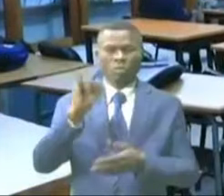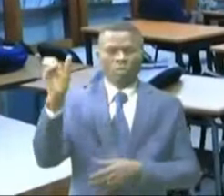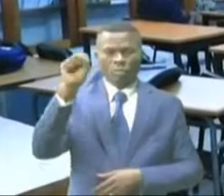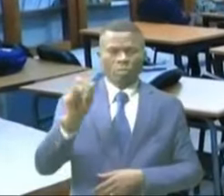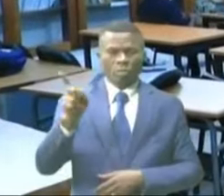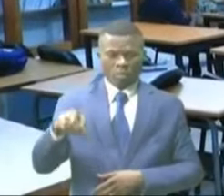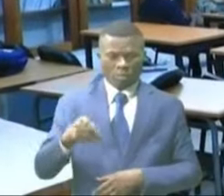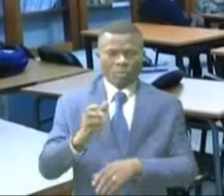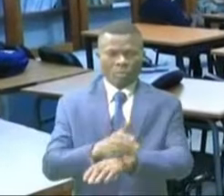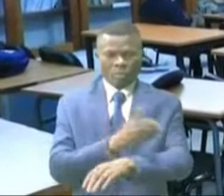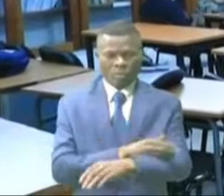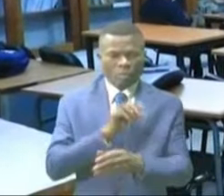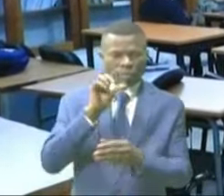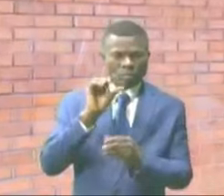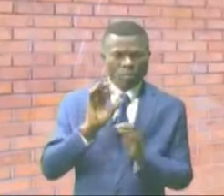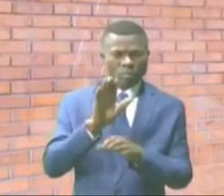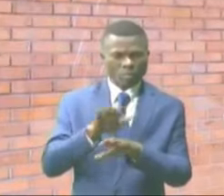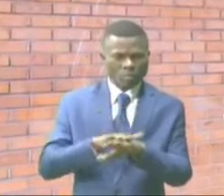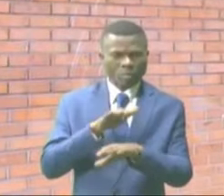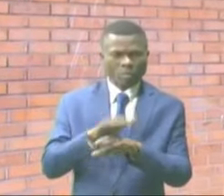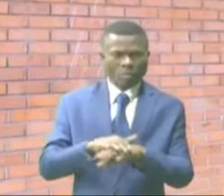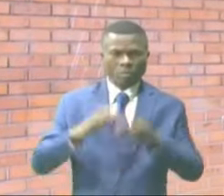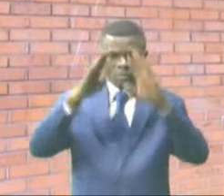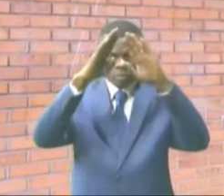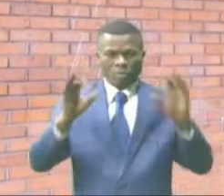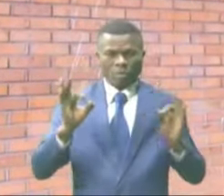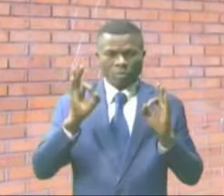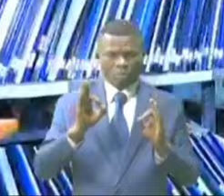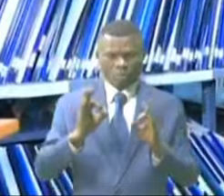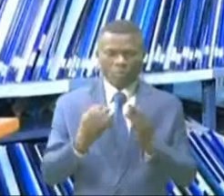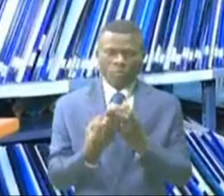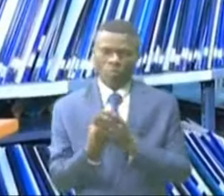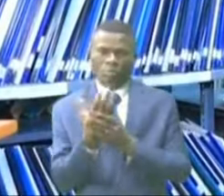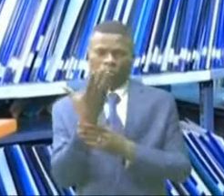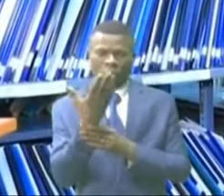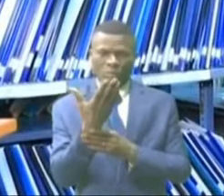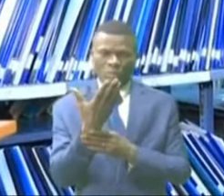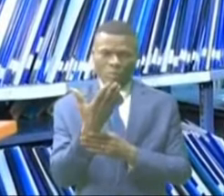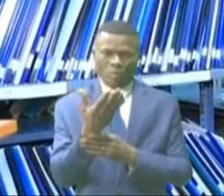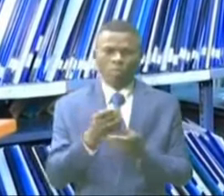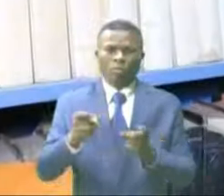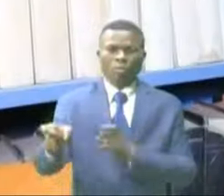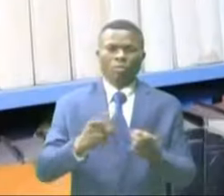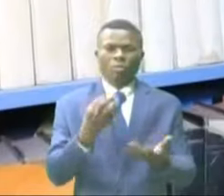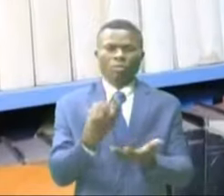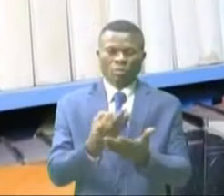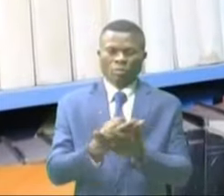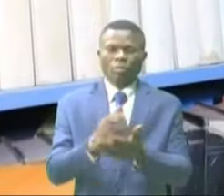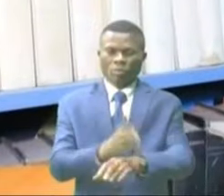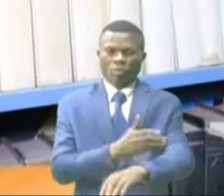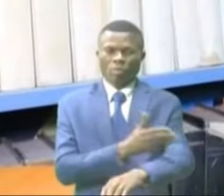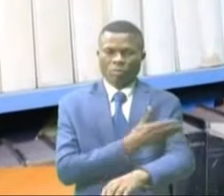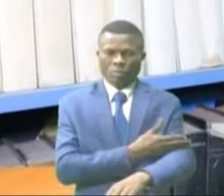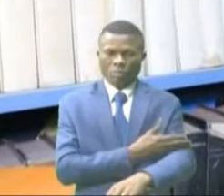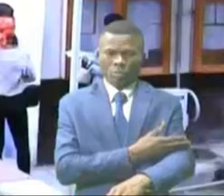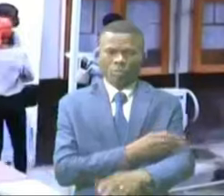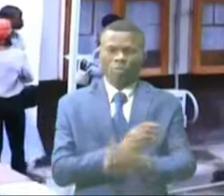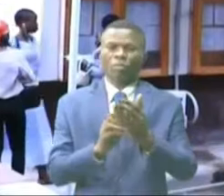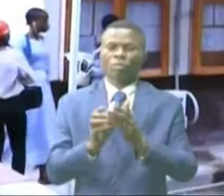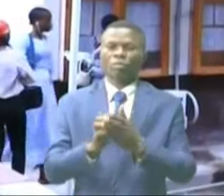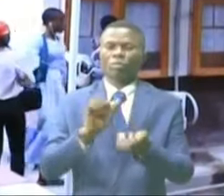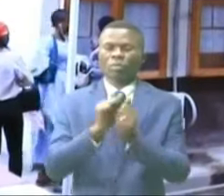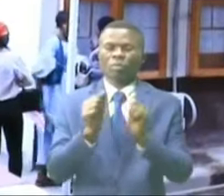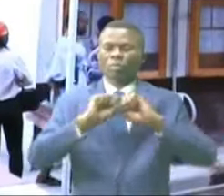petit à petit peau neuve, de nouveaux bâtiments sortent des terres, la maîtrise de la gestion financière gage d'un